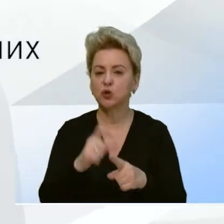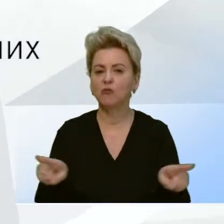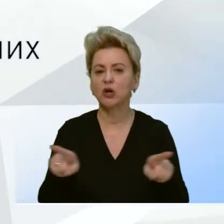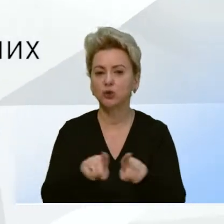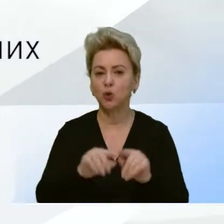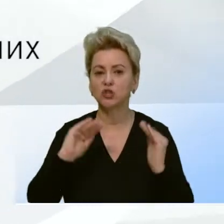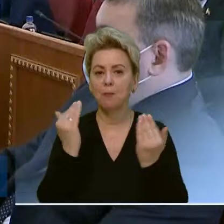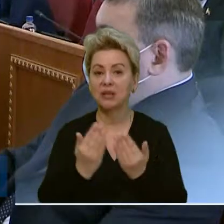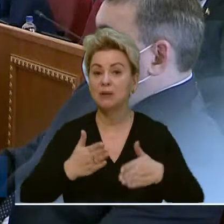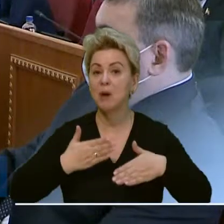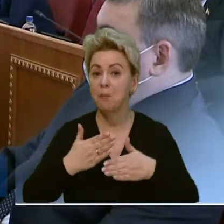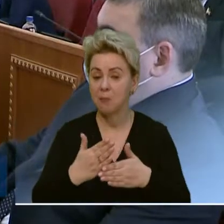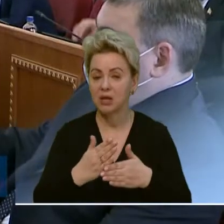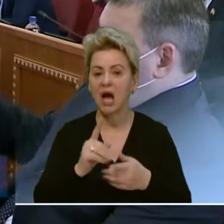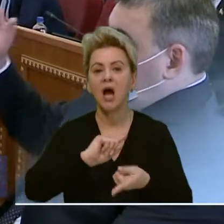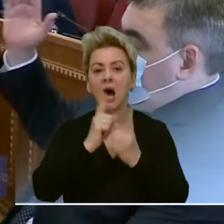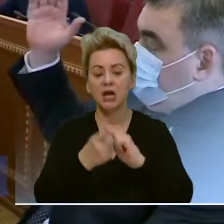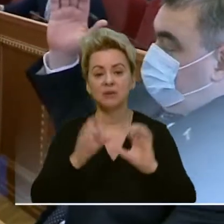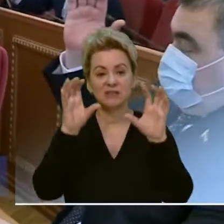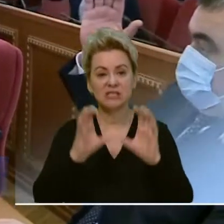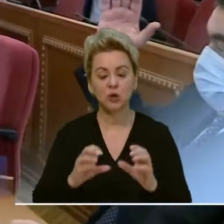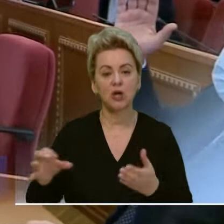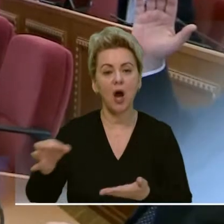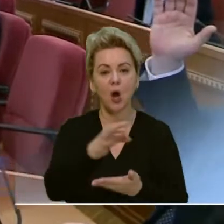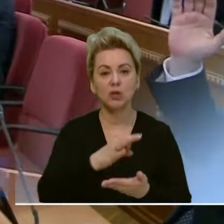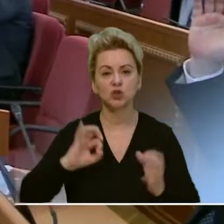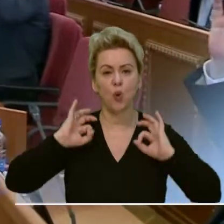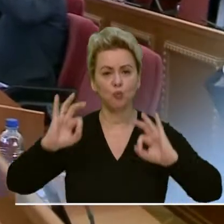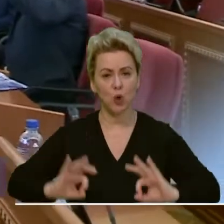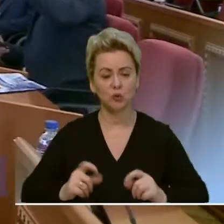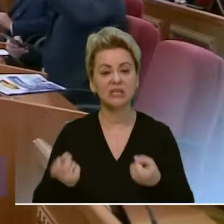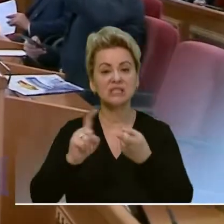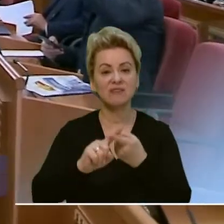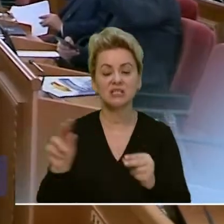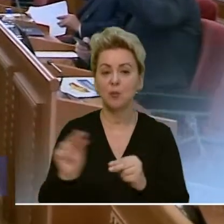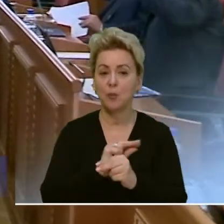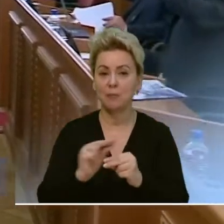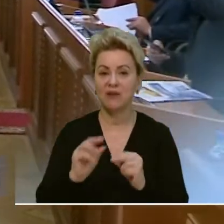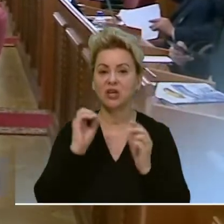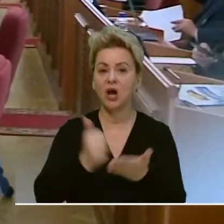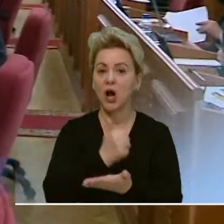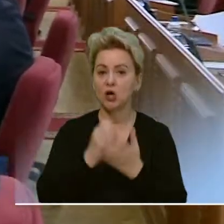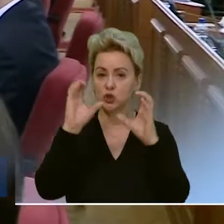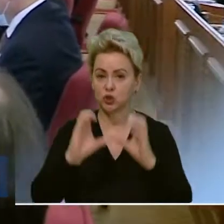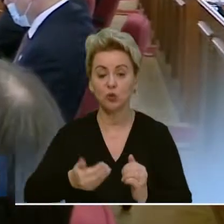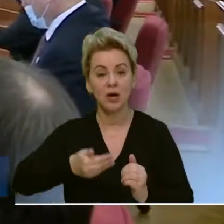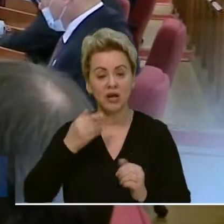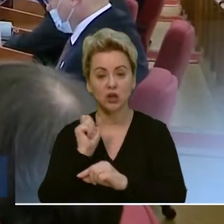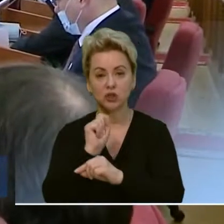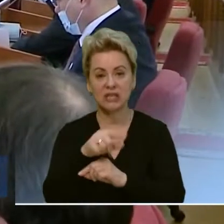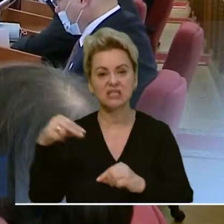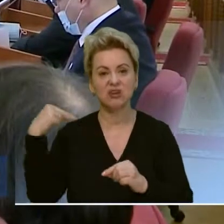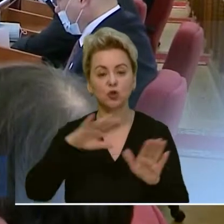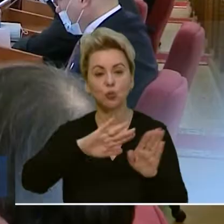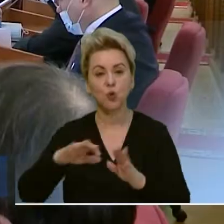тоже пандемия помогла. А вот изменения в законе об областном прокуроре связаны уже с поправками Конституции. Раньше его назначал